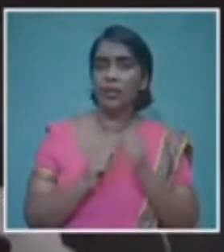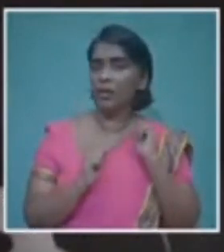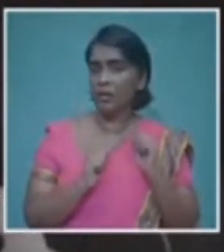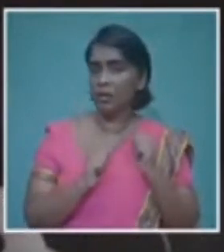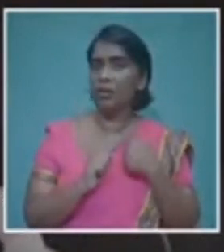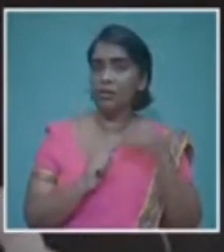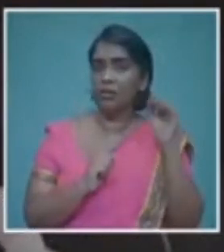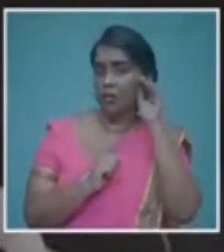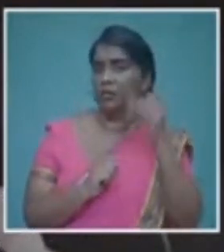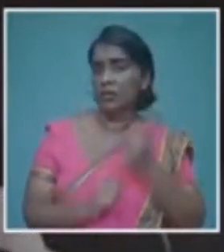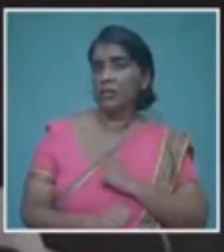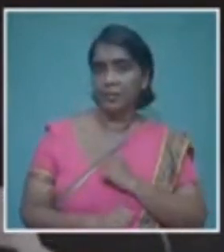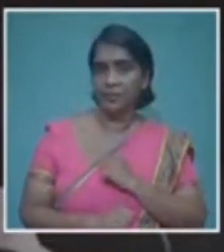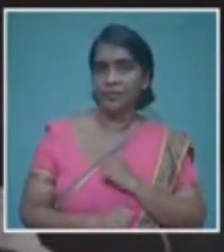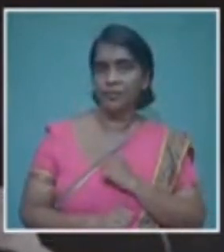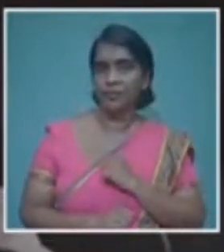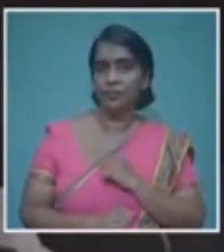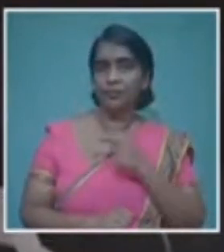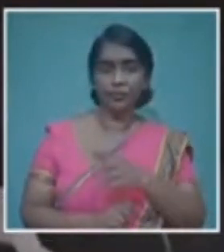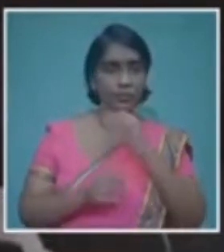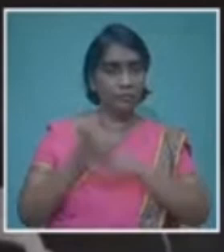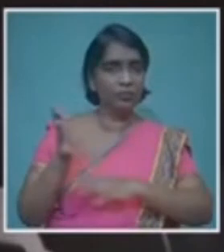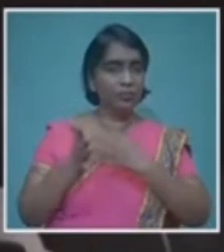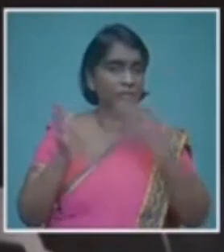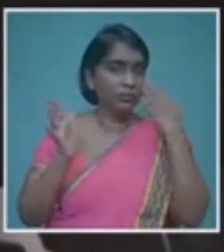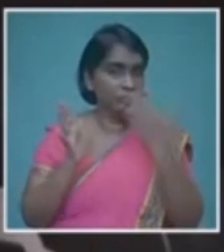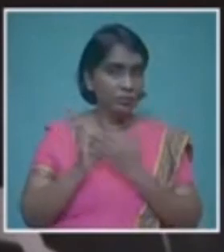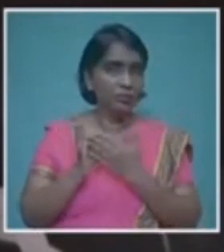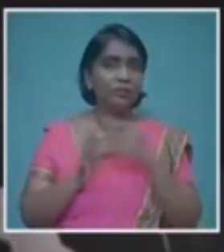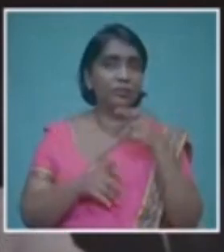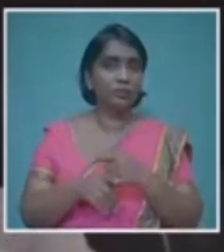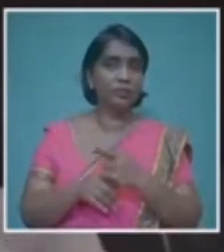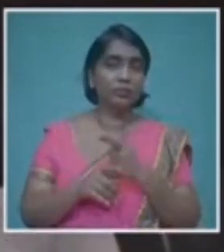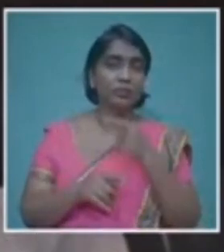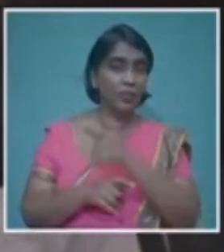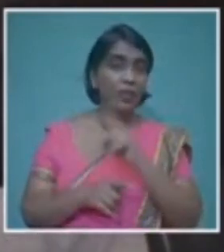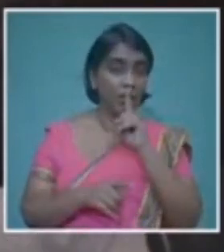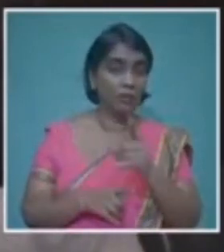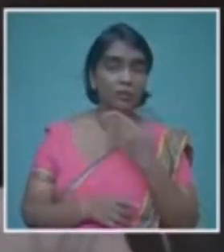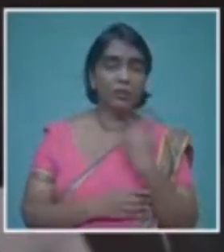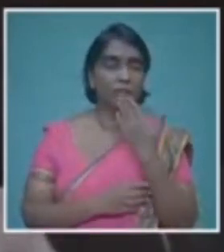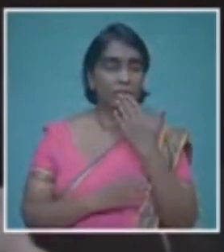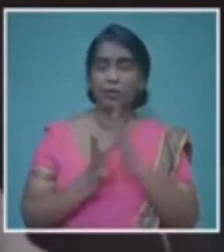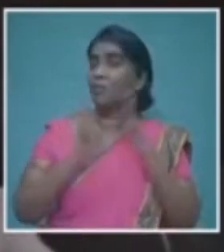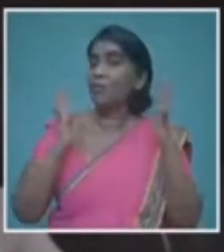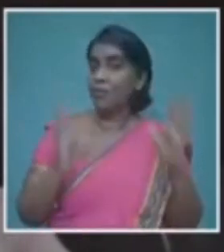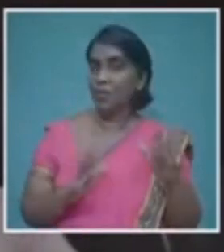कियला दनगान्न अपि कैमति मुको मे अयव्यय तुलत मे निशाब्द ओहु कियन निशाब्द